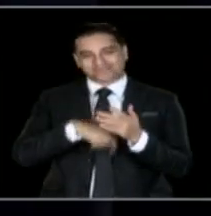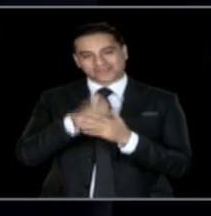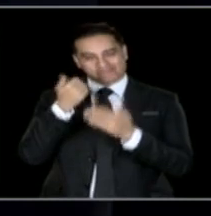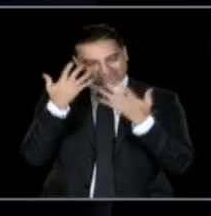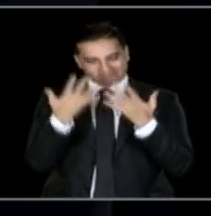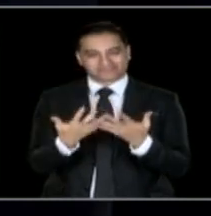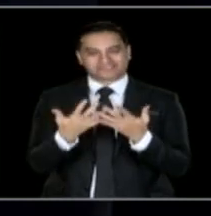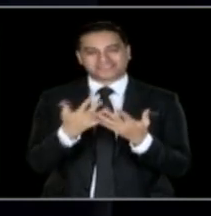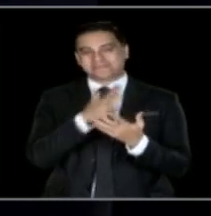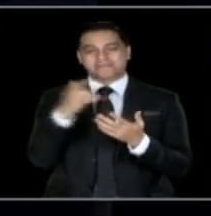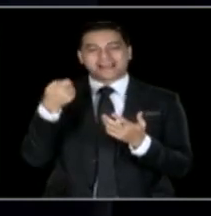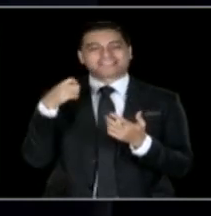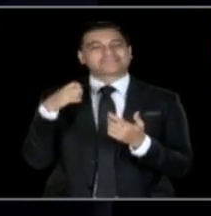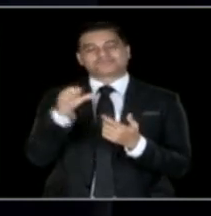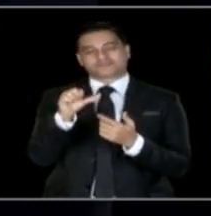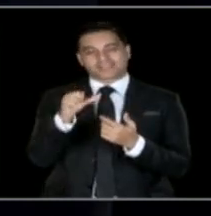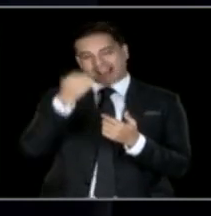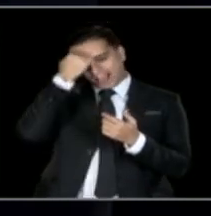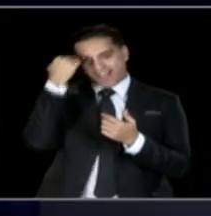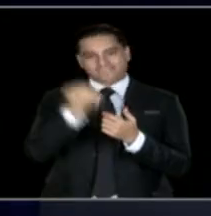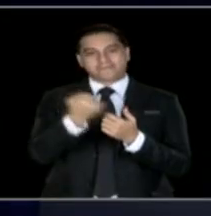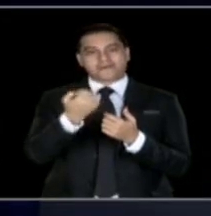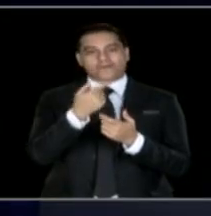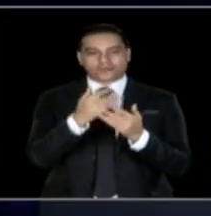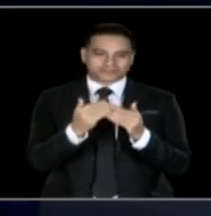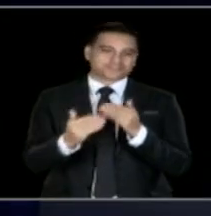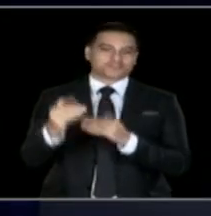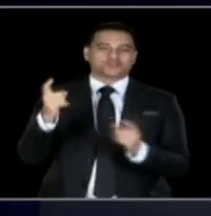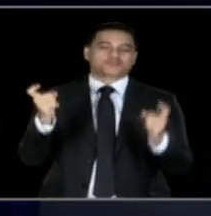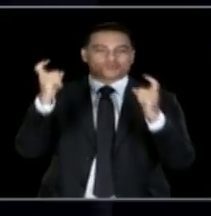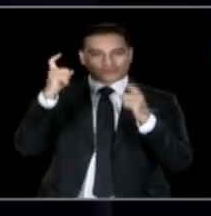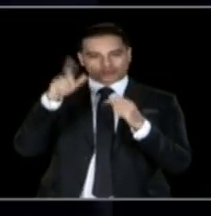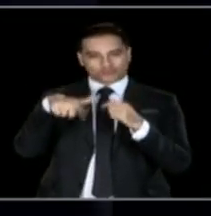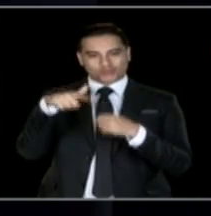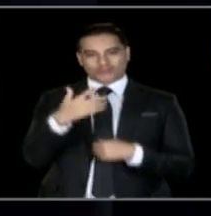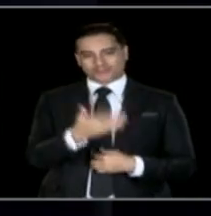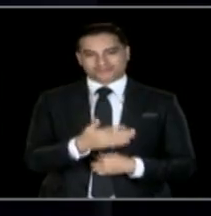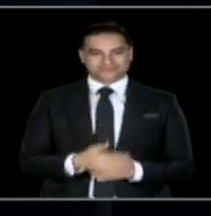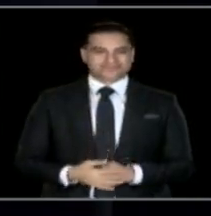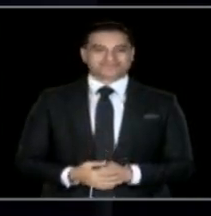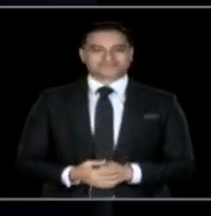من العيار التقيل. ألف مبروك التأهل لدور الستاشر.